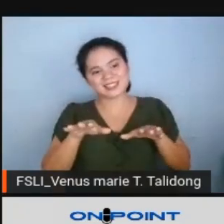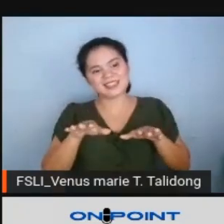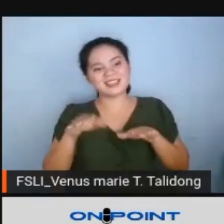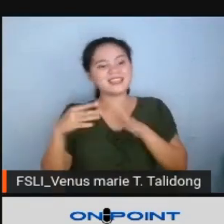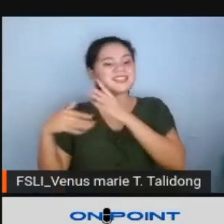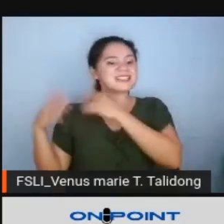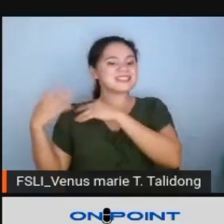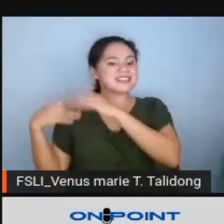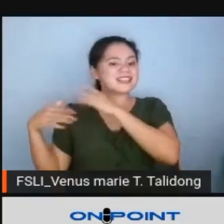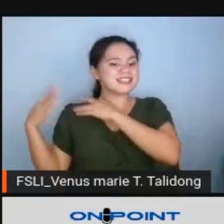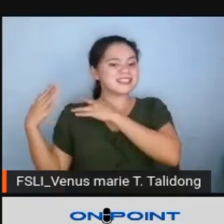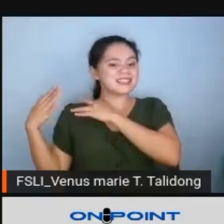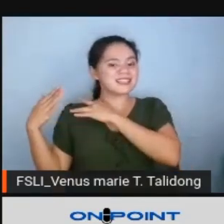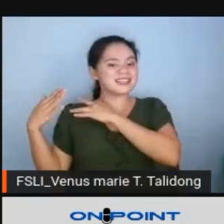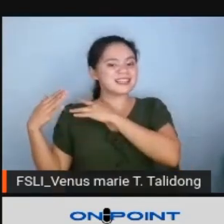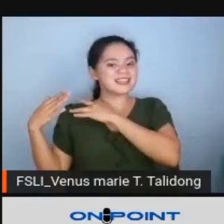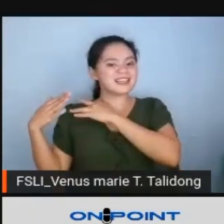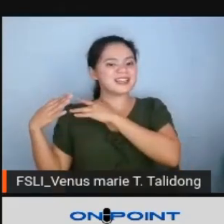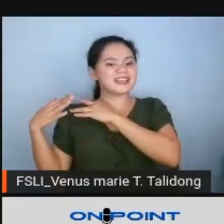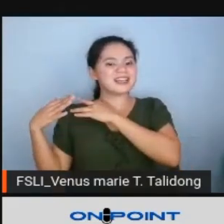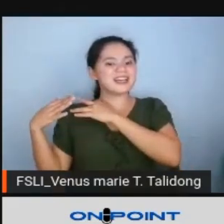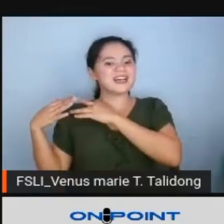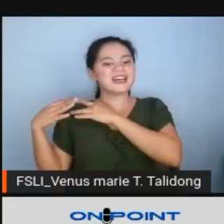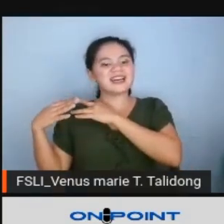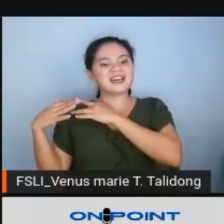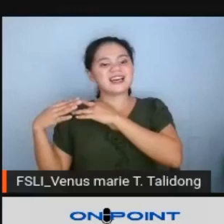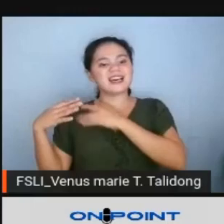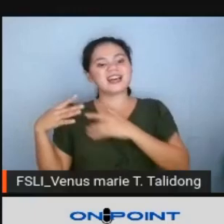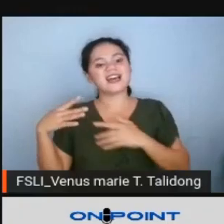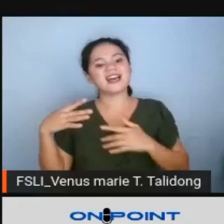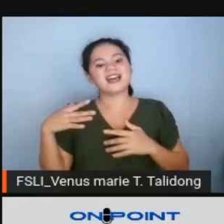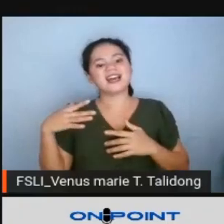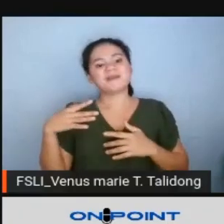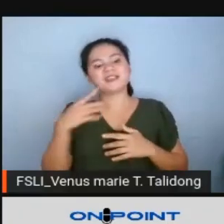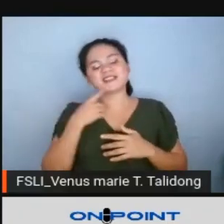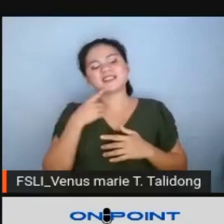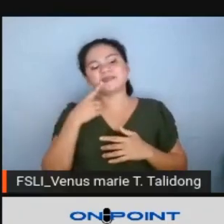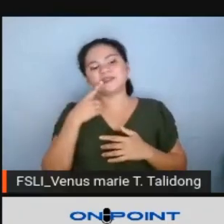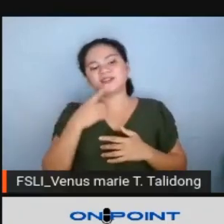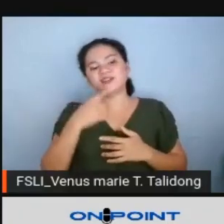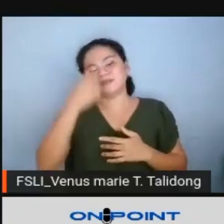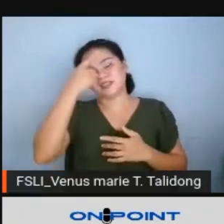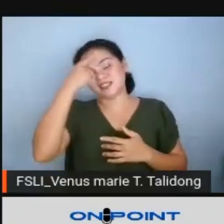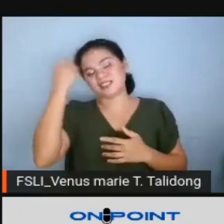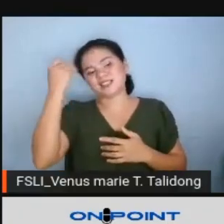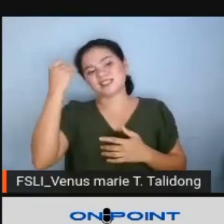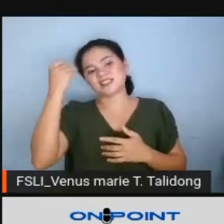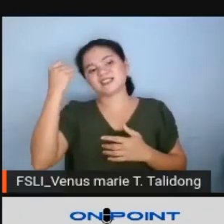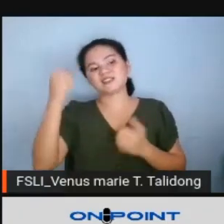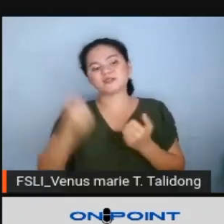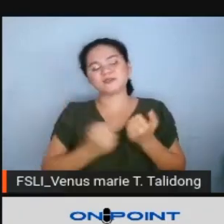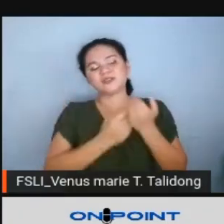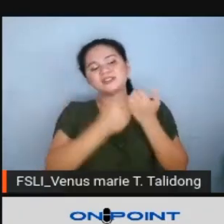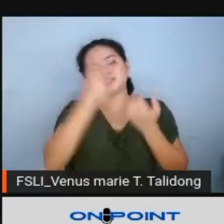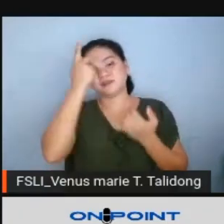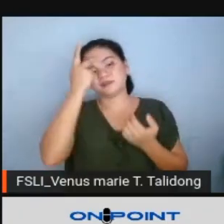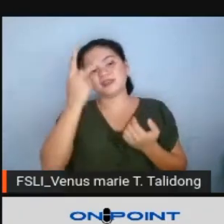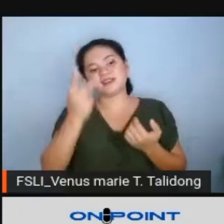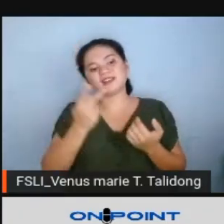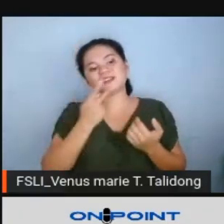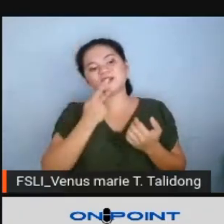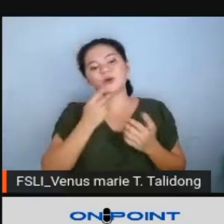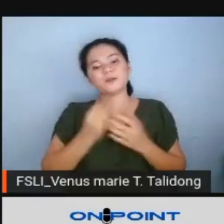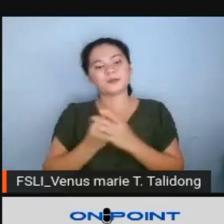this to the upbringing of my parents. Kasi palagi nilang sinasabi sa akin that once you are always